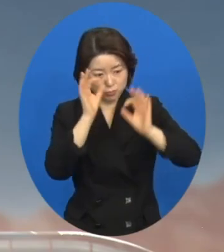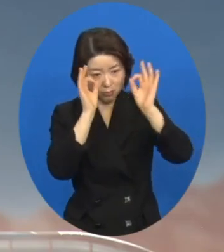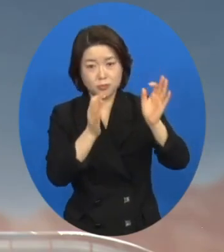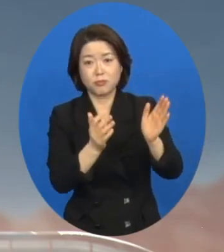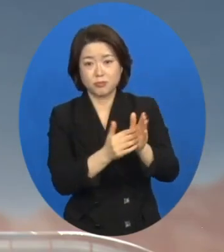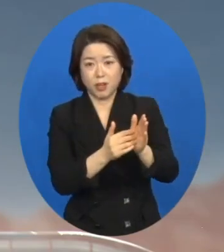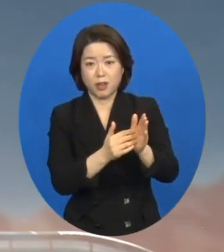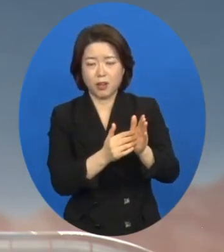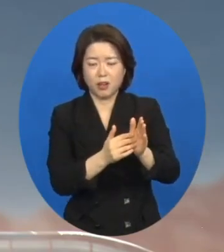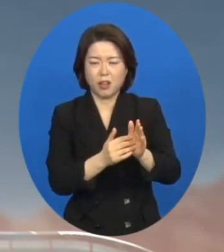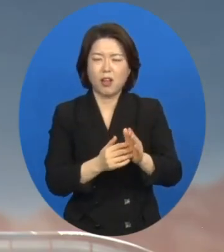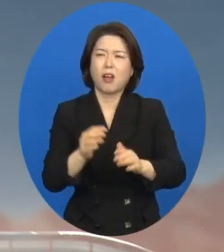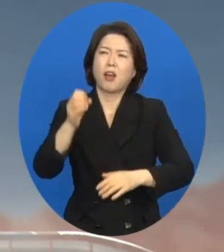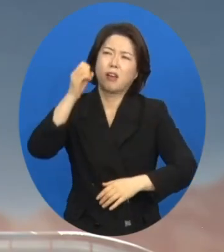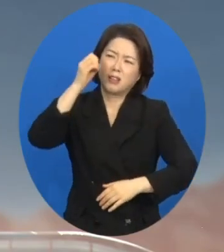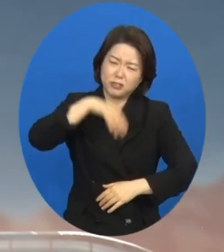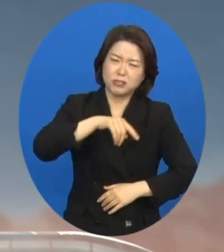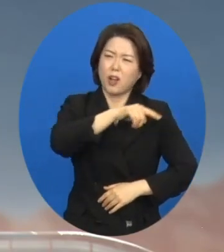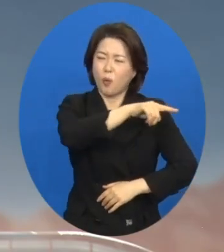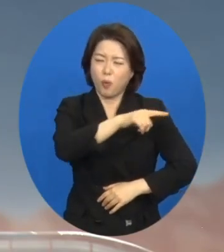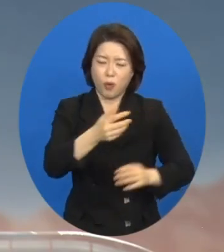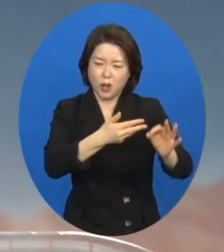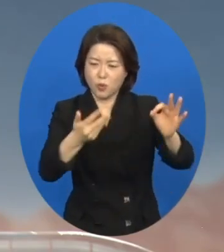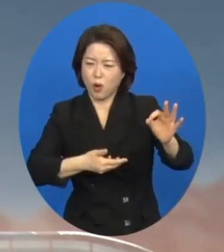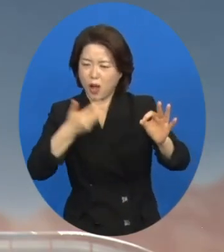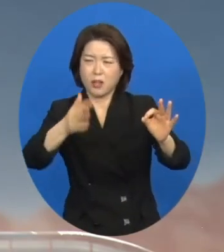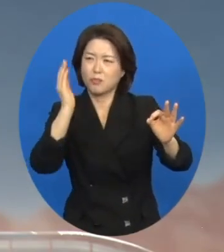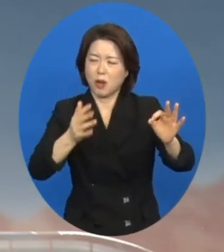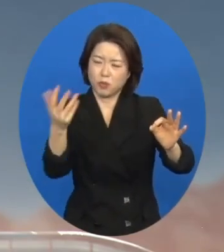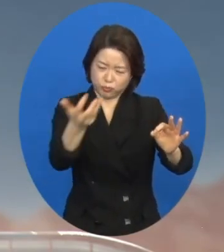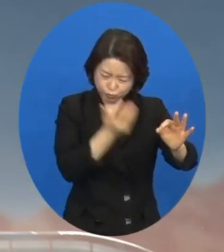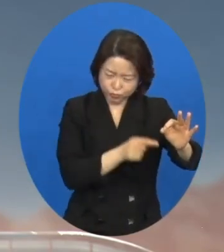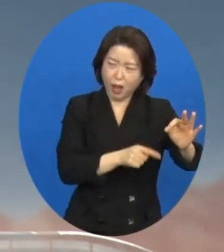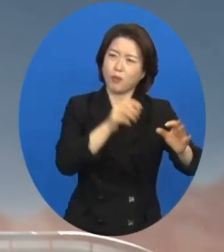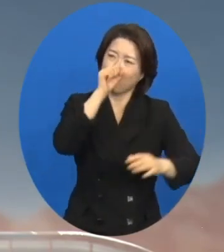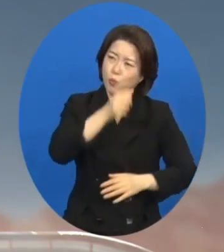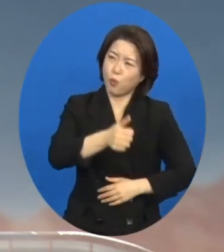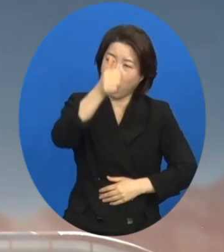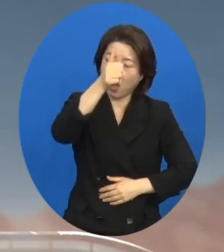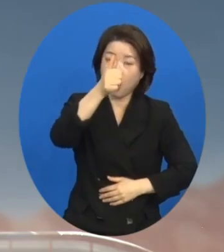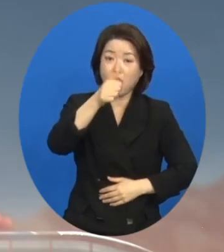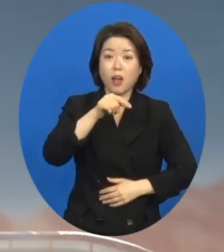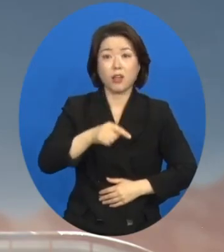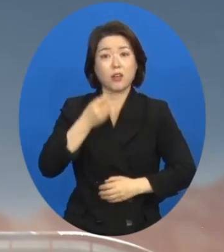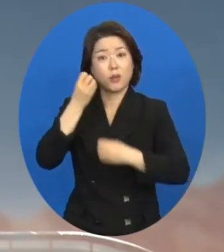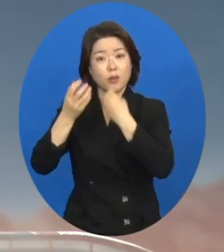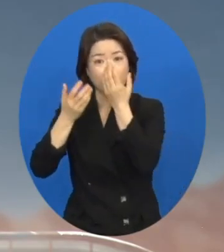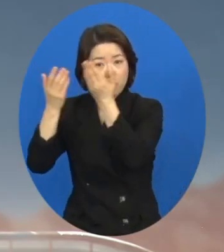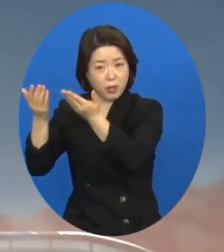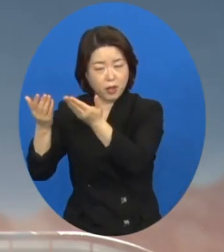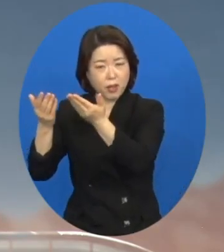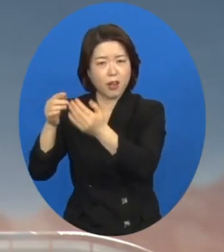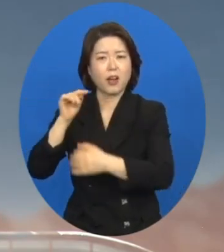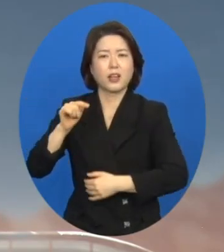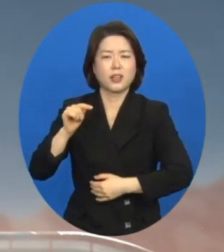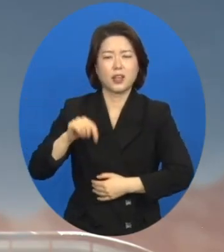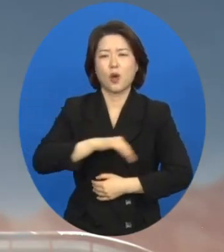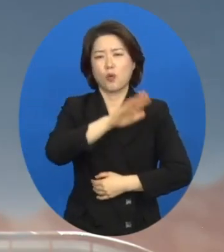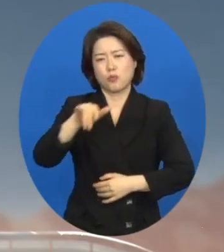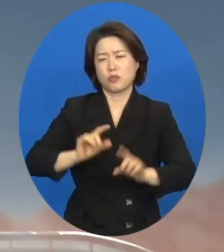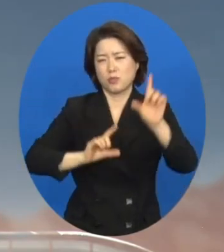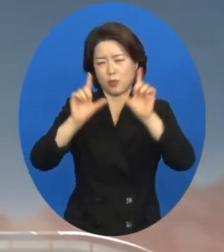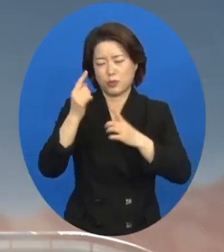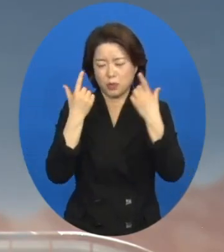차라리 동편에 있을 것을. 그런데 이 모습이 여러분 우리의 모습입니다. 저는 이제 여호수아의 이 이야기를 이렇게